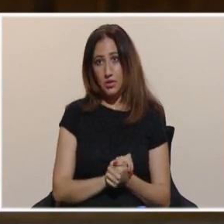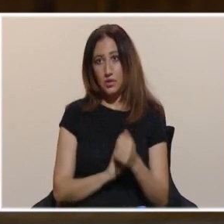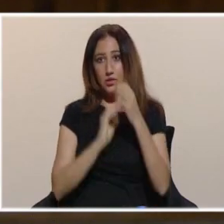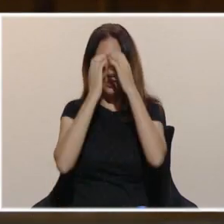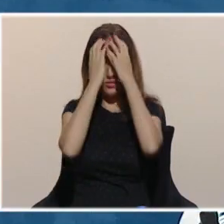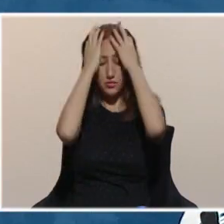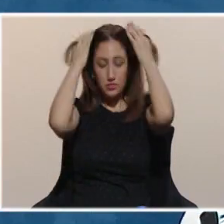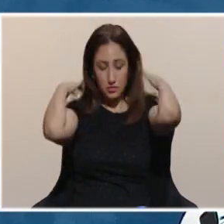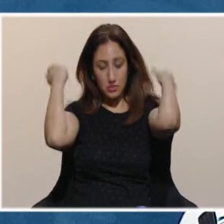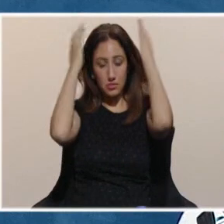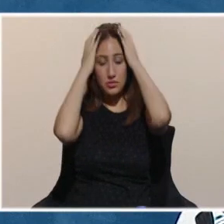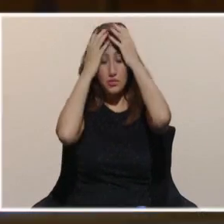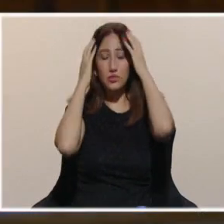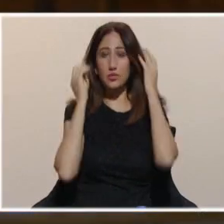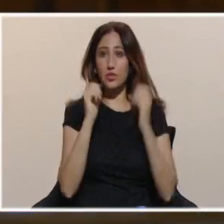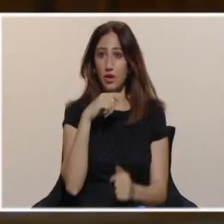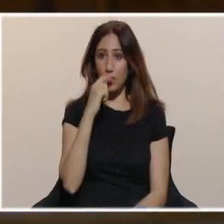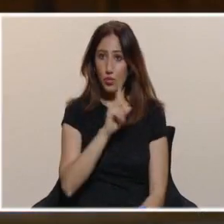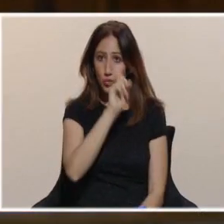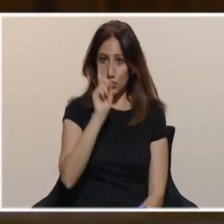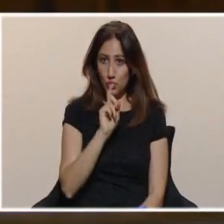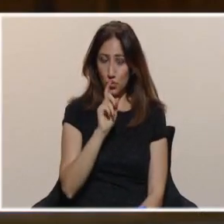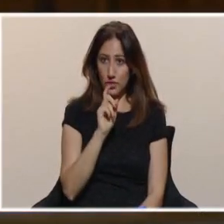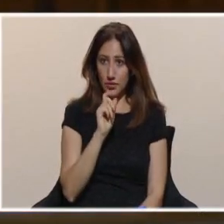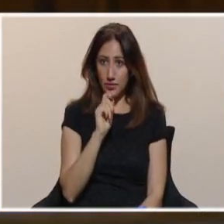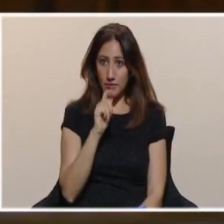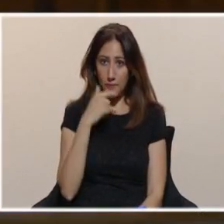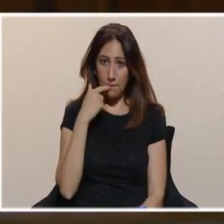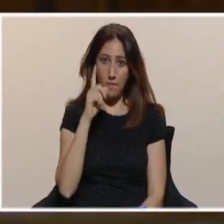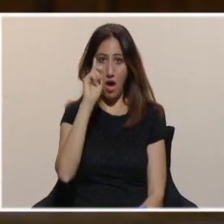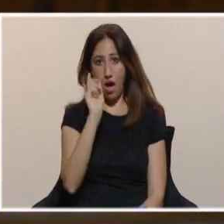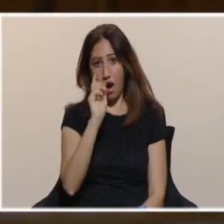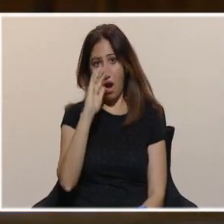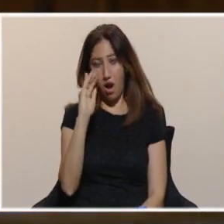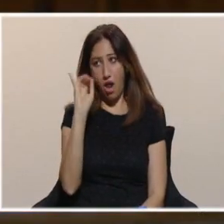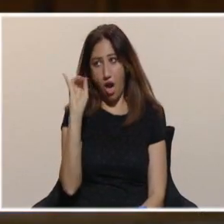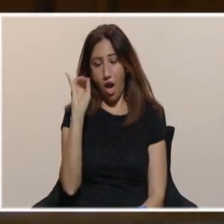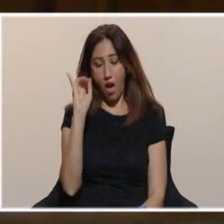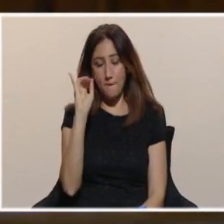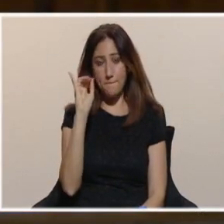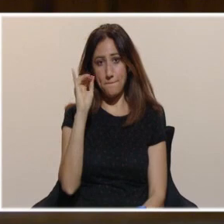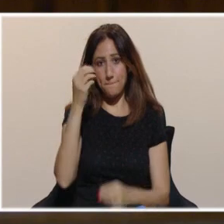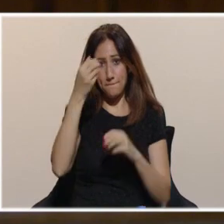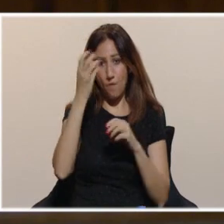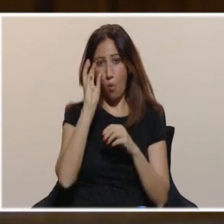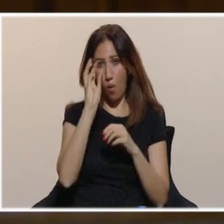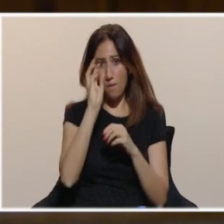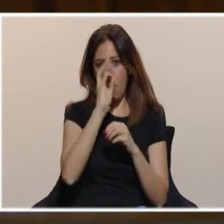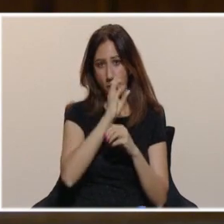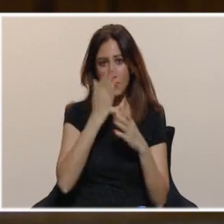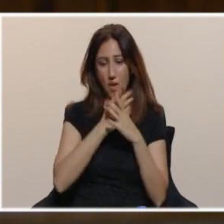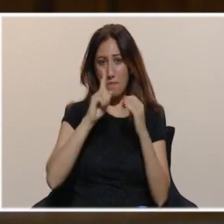في اسئلتي، لا بس لا هي اتفضل. ما زلت يعني بحس، هل عمليه استئصال الرحم اللي انت عملتيها بسبب بعض الاورام اللي موجوده في